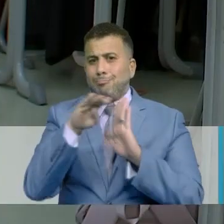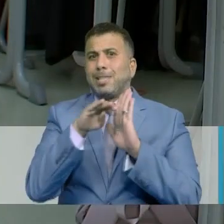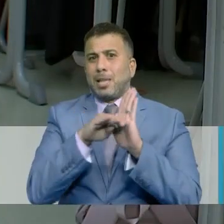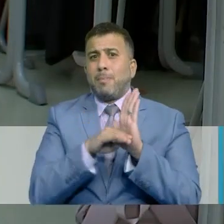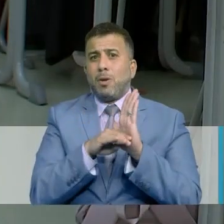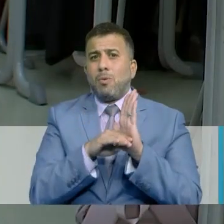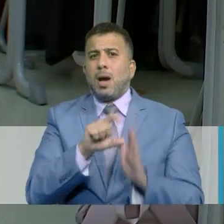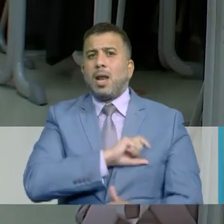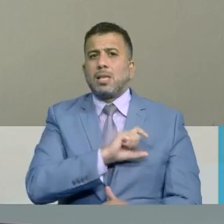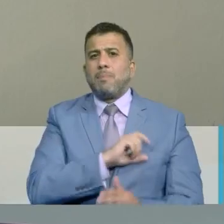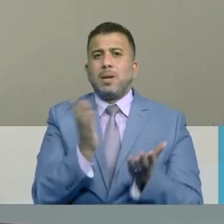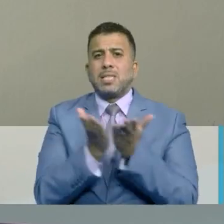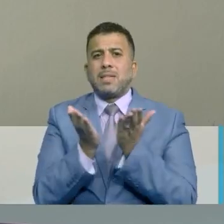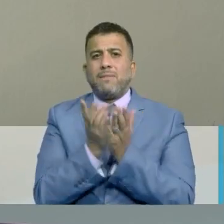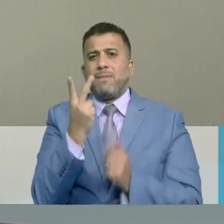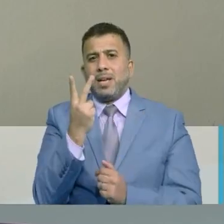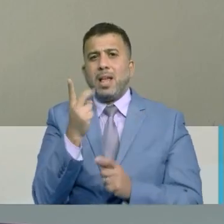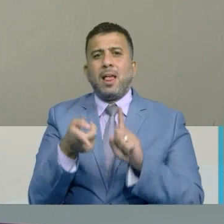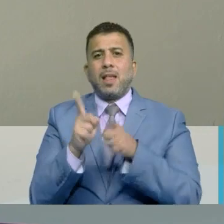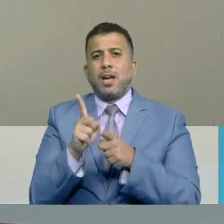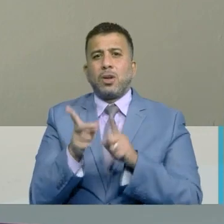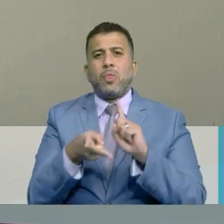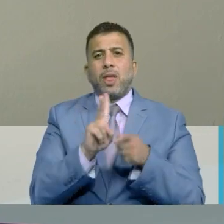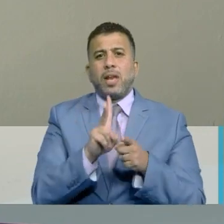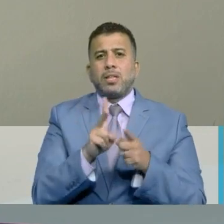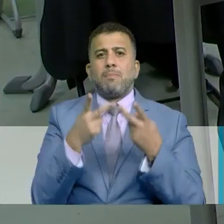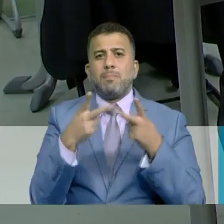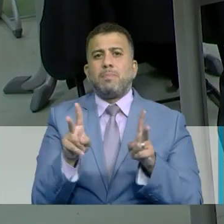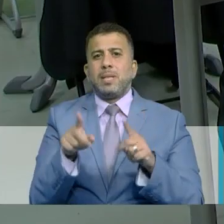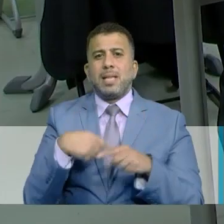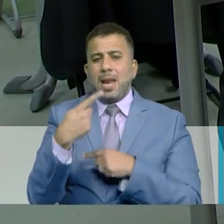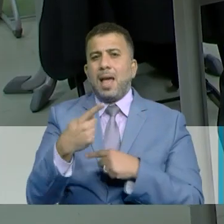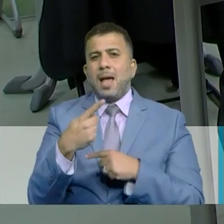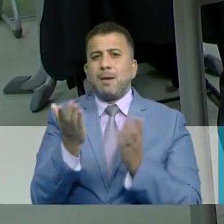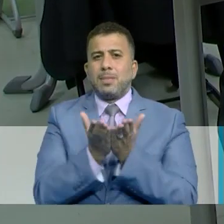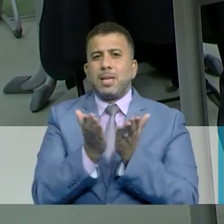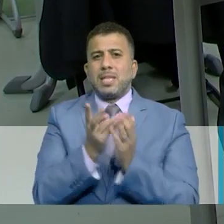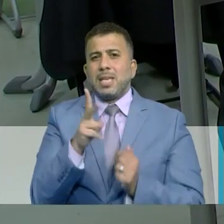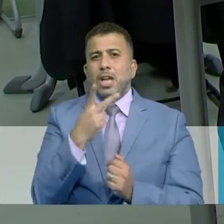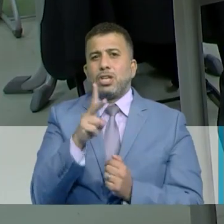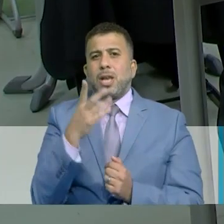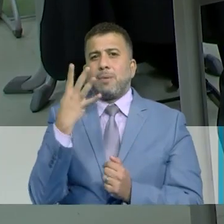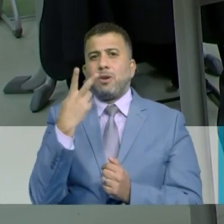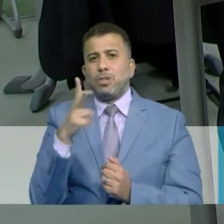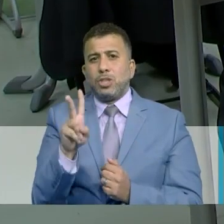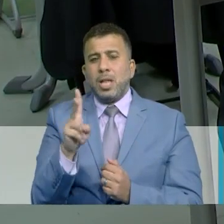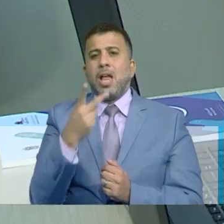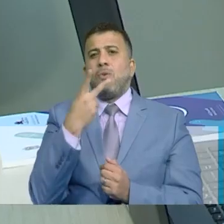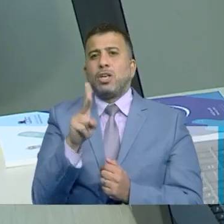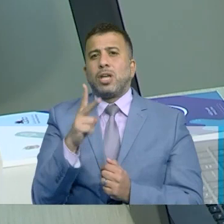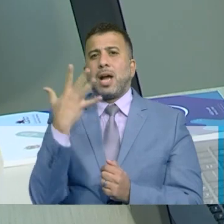على ان يتم تطبيقه على طلبه الصفين الحادي عشر وثاني عشر بدايه من العام الدراسي